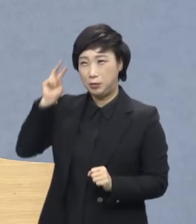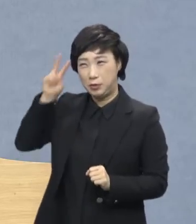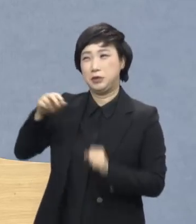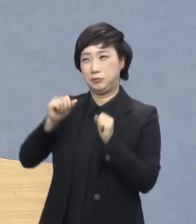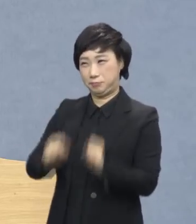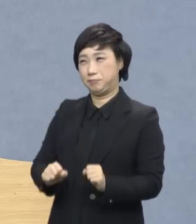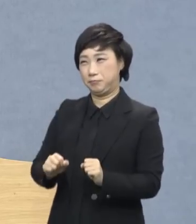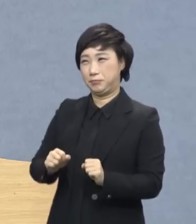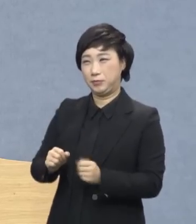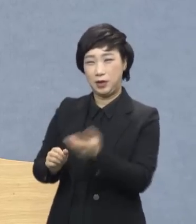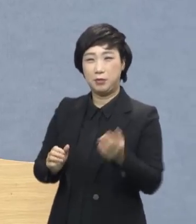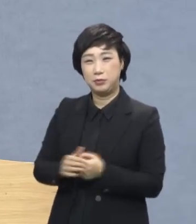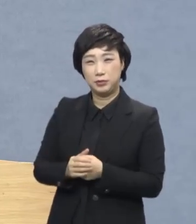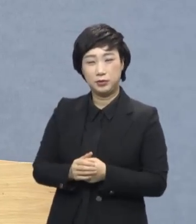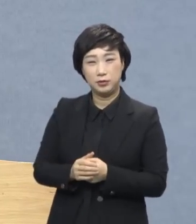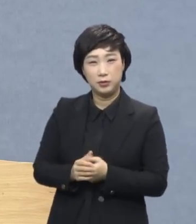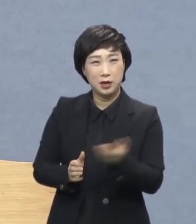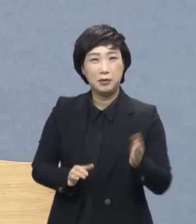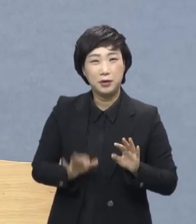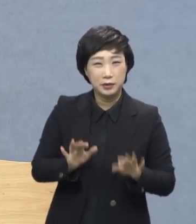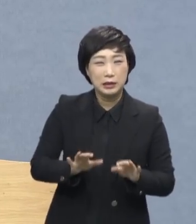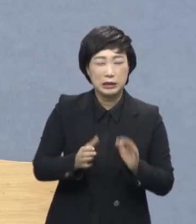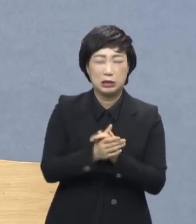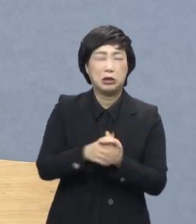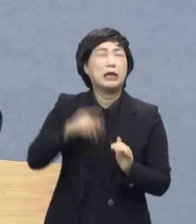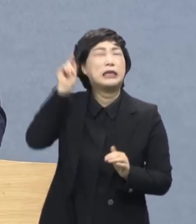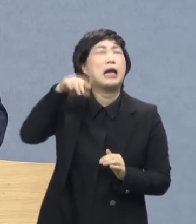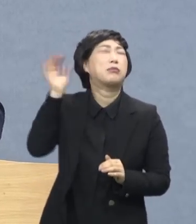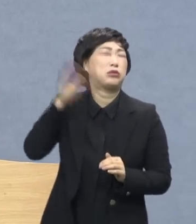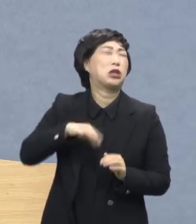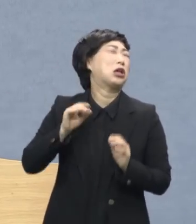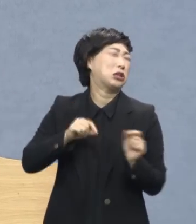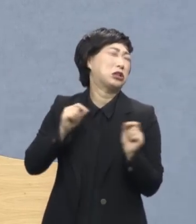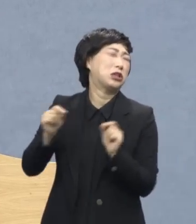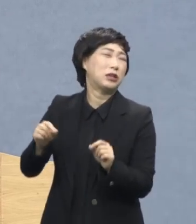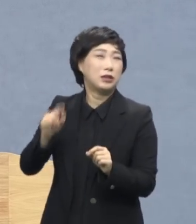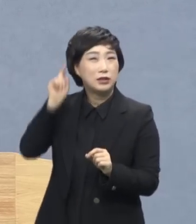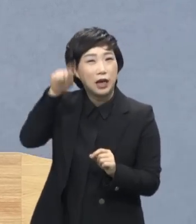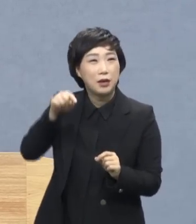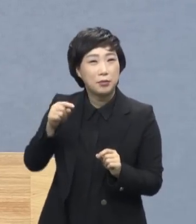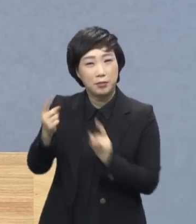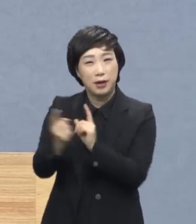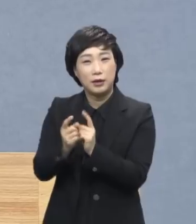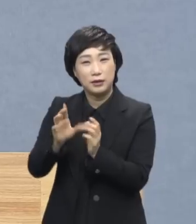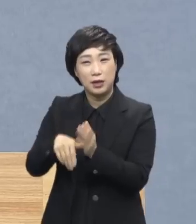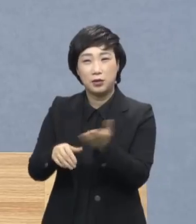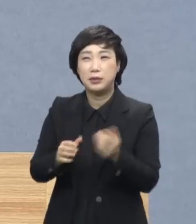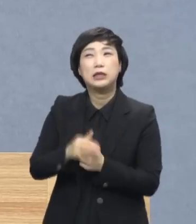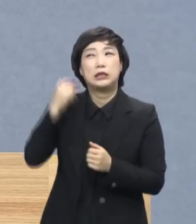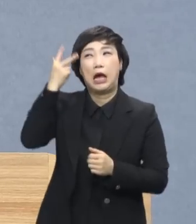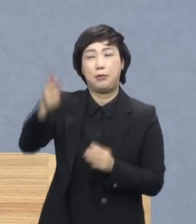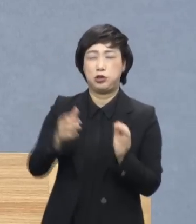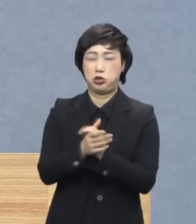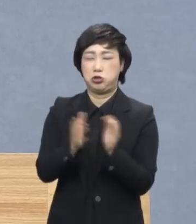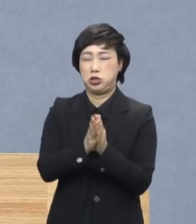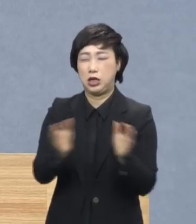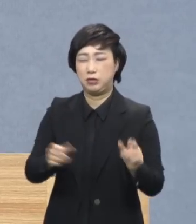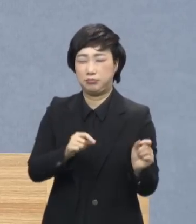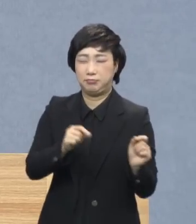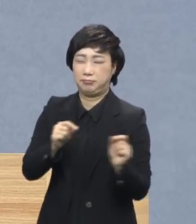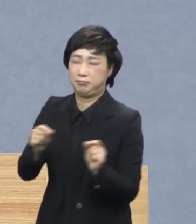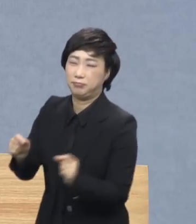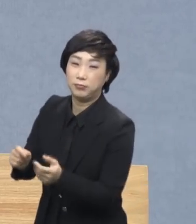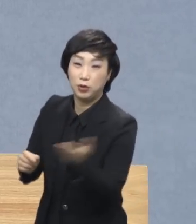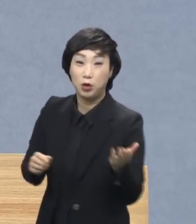뭐. 내일부터 기도하지 뭐. 내일 오면 다음 주부터 기도하지 뭐. 그러면 이런